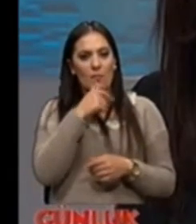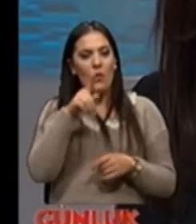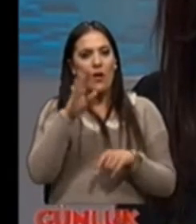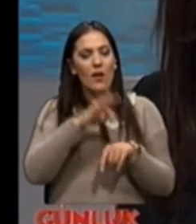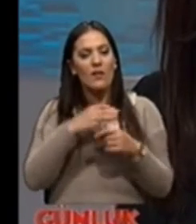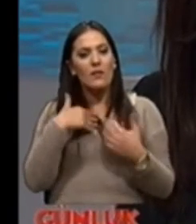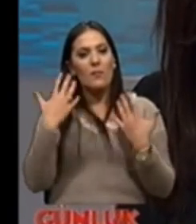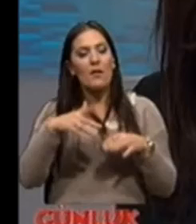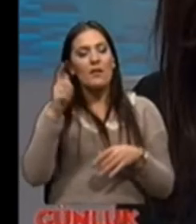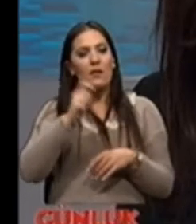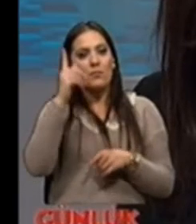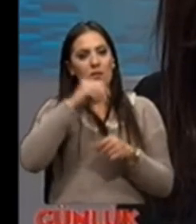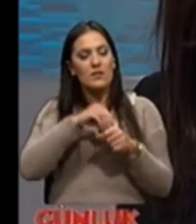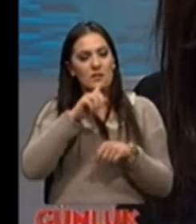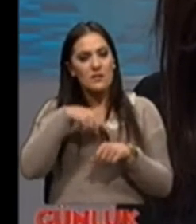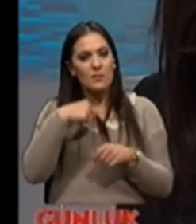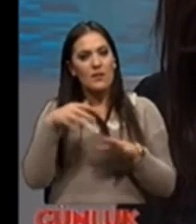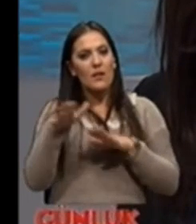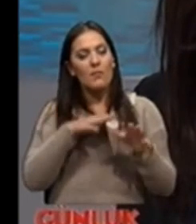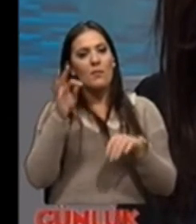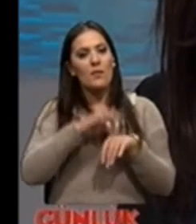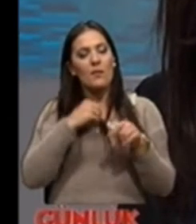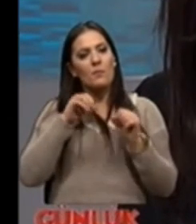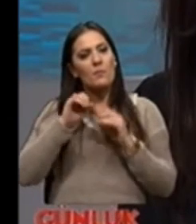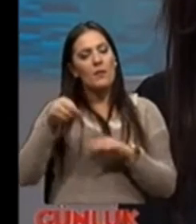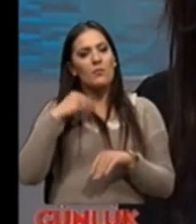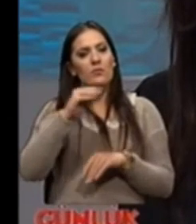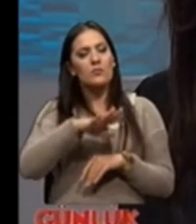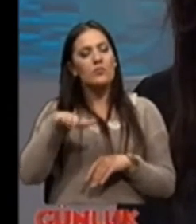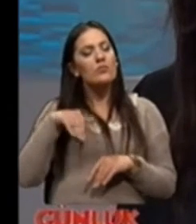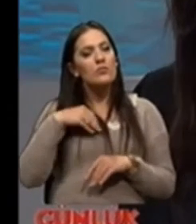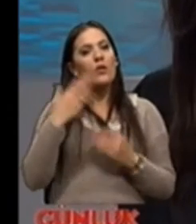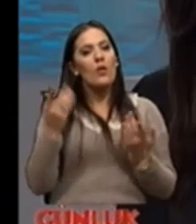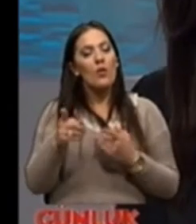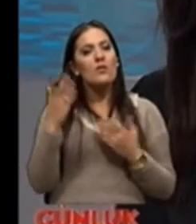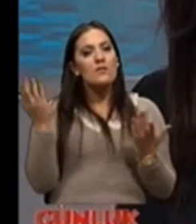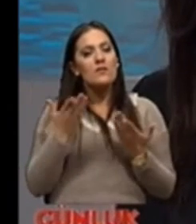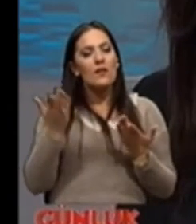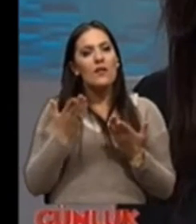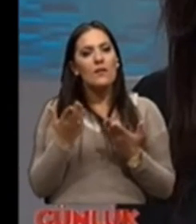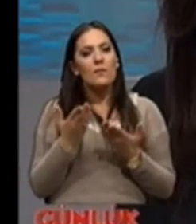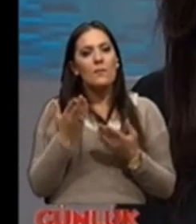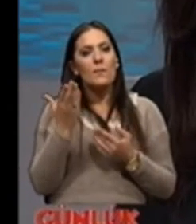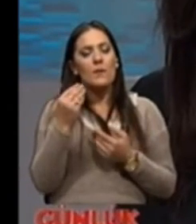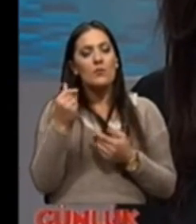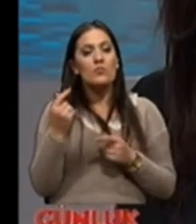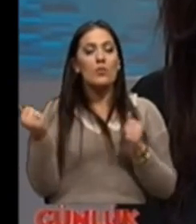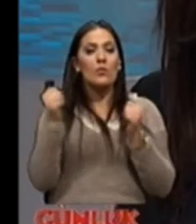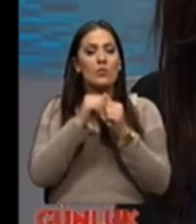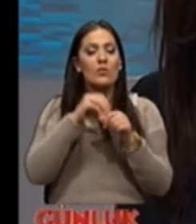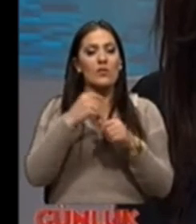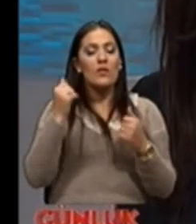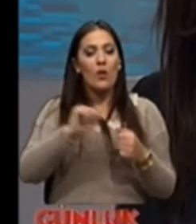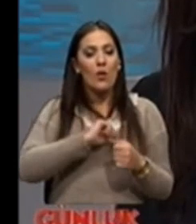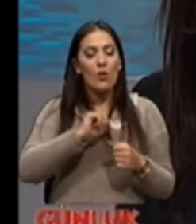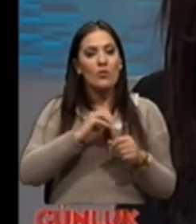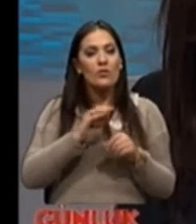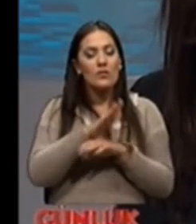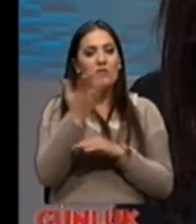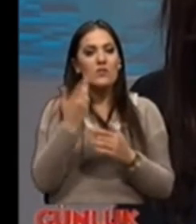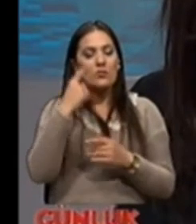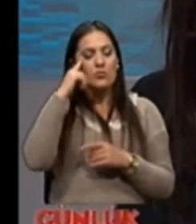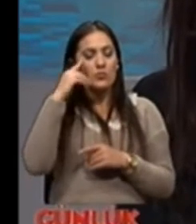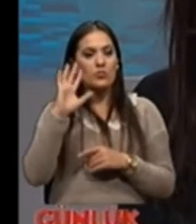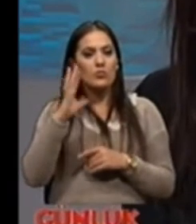zaman deprem anında, hani bırakalım çocukları, o zaten çok üst düzeyde kaygı ve endişe yaşıyor, zaten şoka bile girebiliyor.